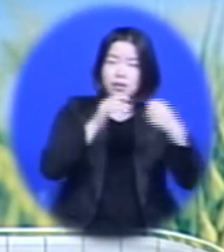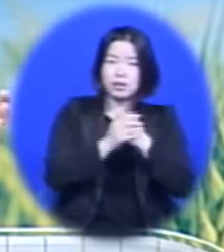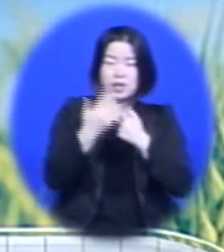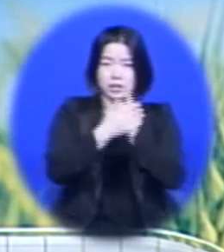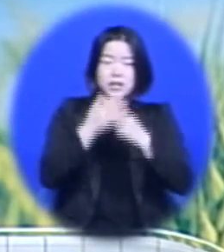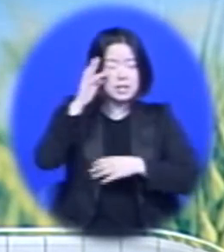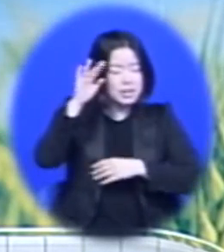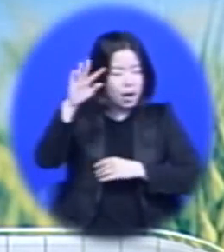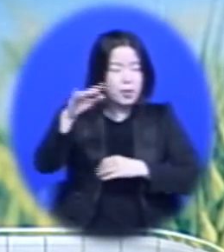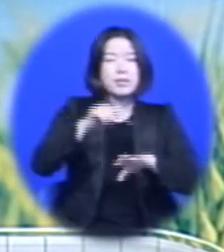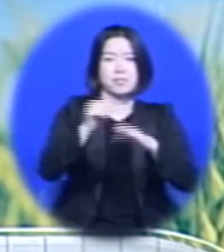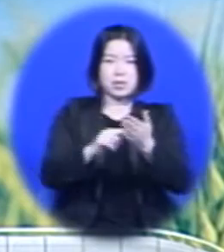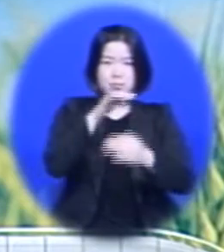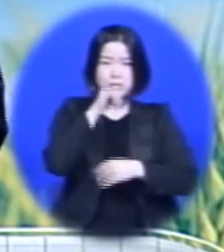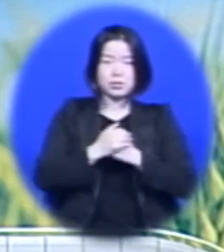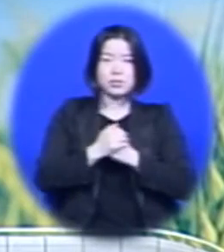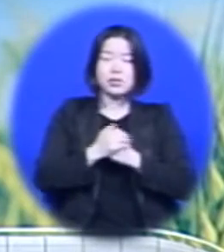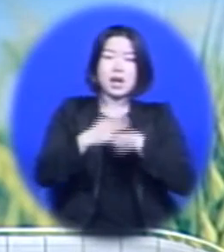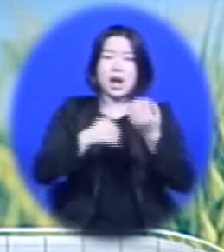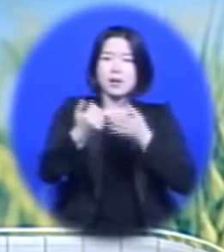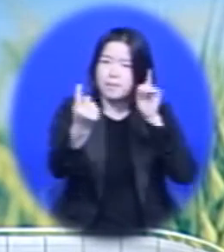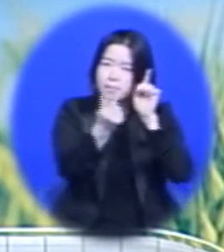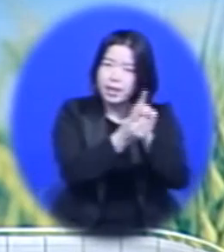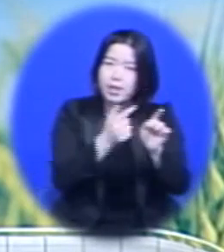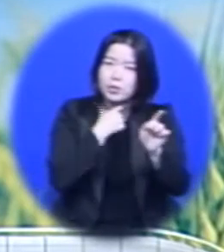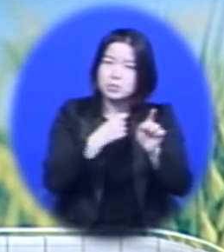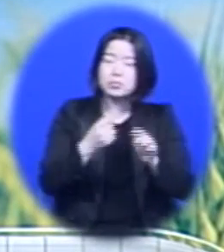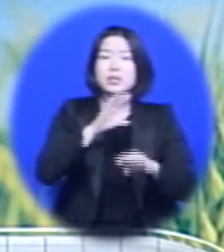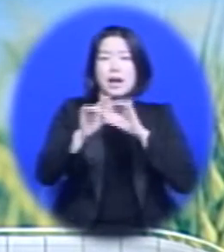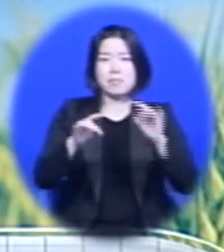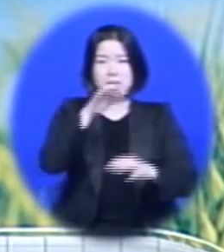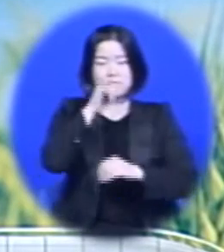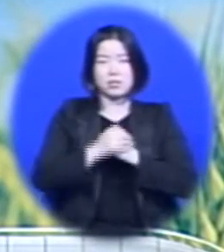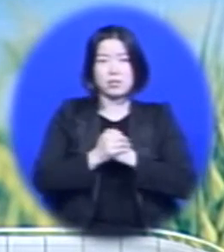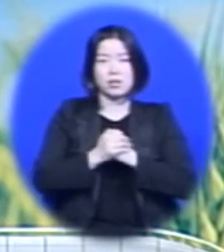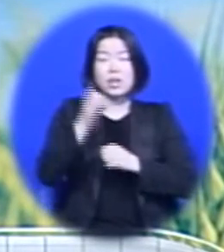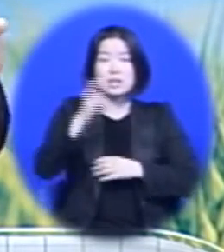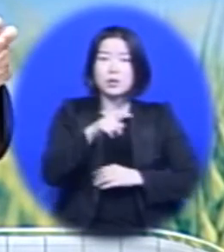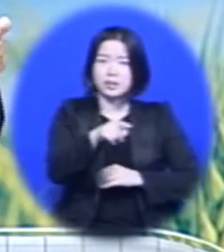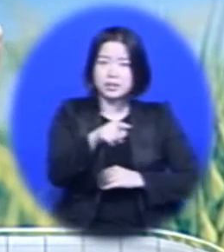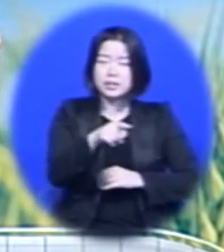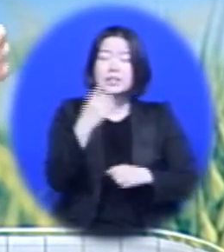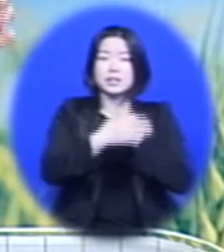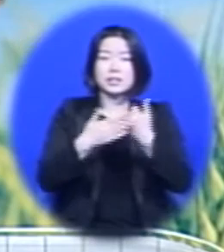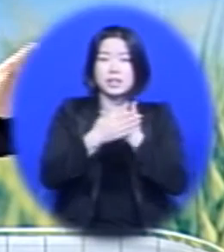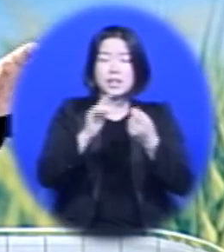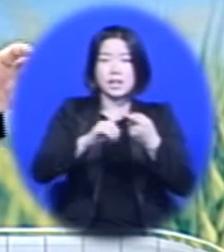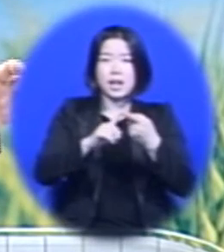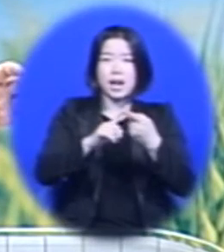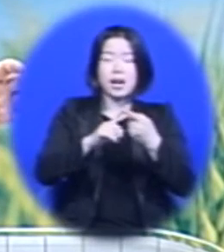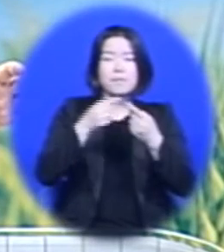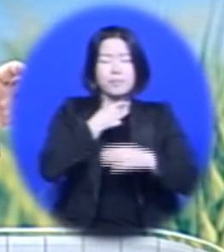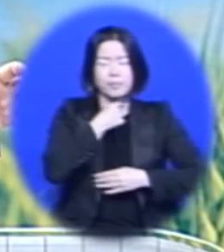은혜를 사모하는 마음이 있습니다. 하나님을 만나고 싶은 갈망이 있습니다. 그리고 그런 은혜에 대한 갈망이